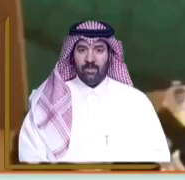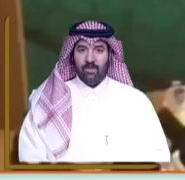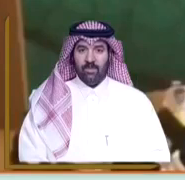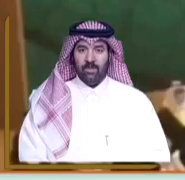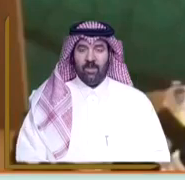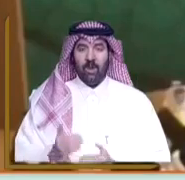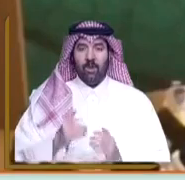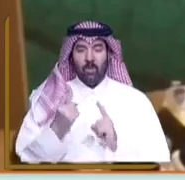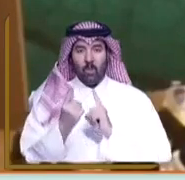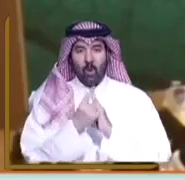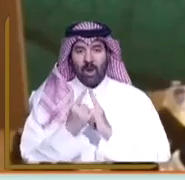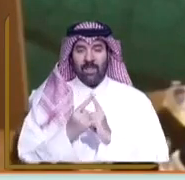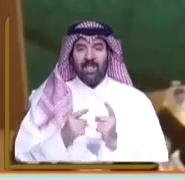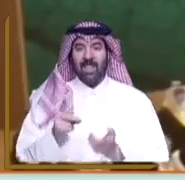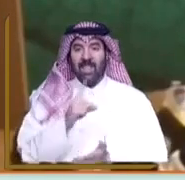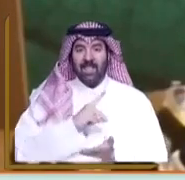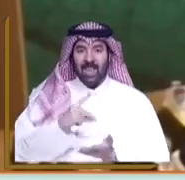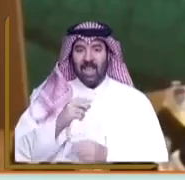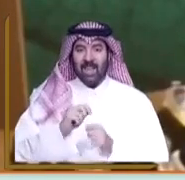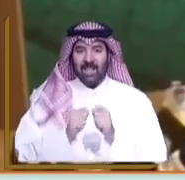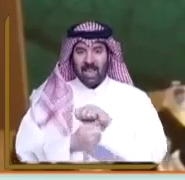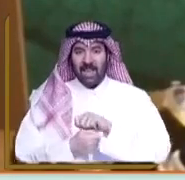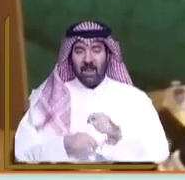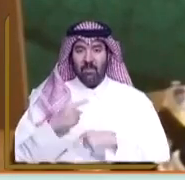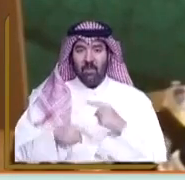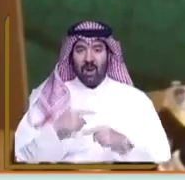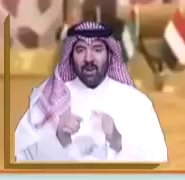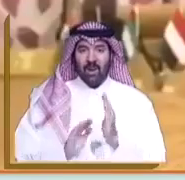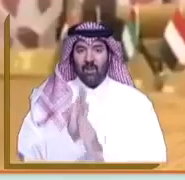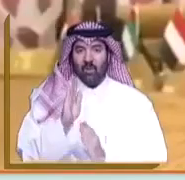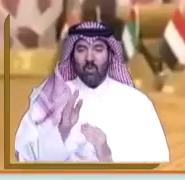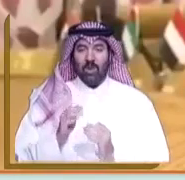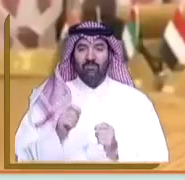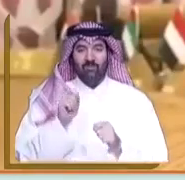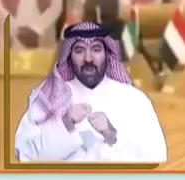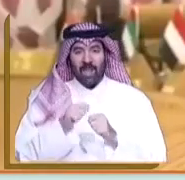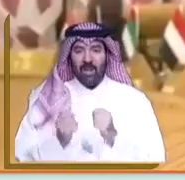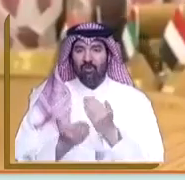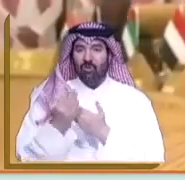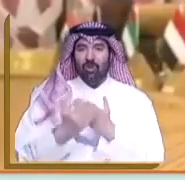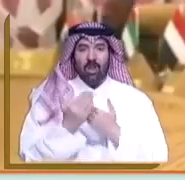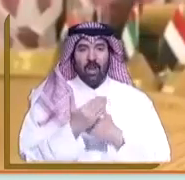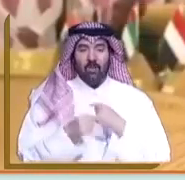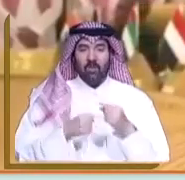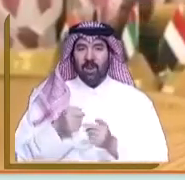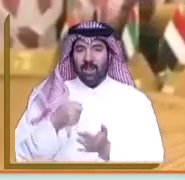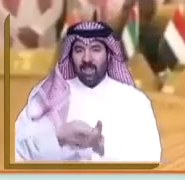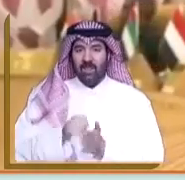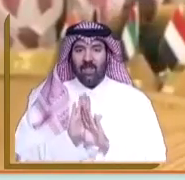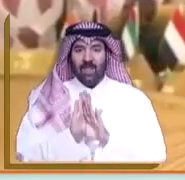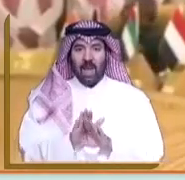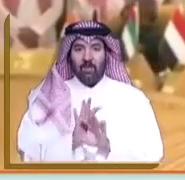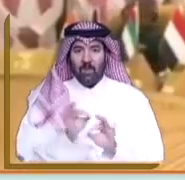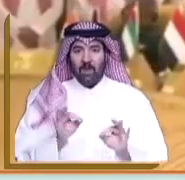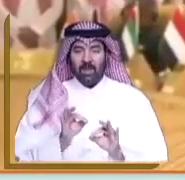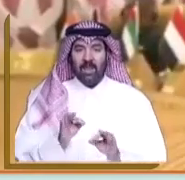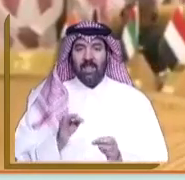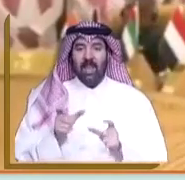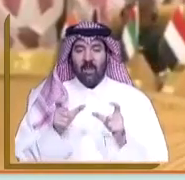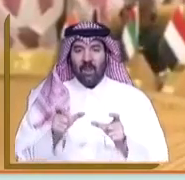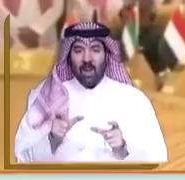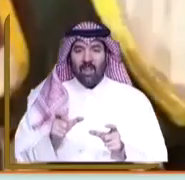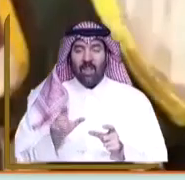إن مواجهة التغيير المناخي تتطلب منا العمل المشترك نحو تطوير التقنيات وخلق البيئة المناسبة لتمويلها والحفاظ على ثرواتنا